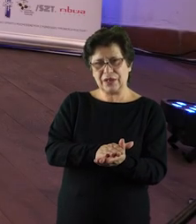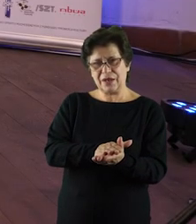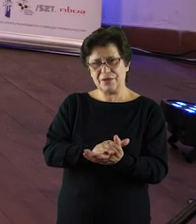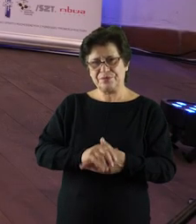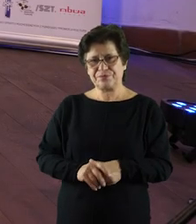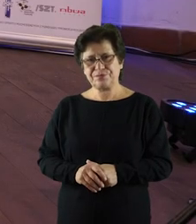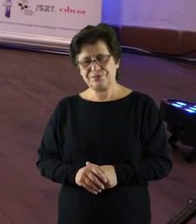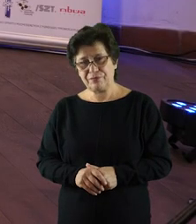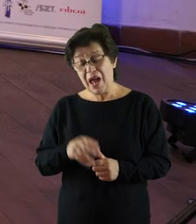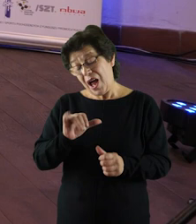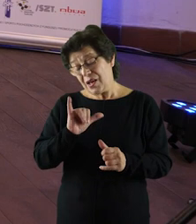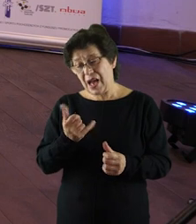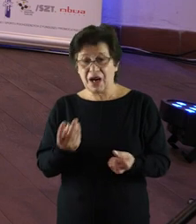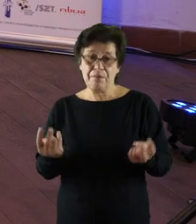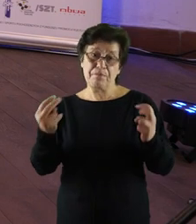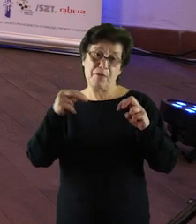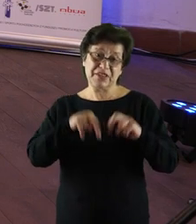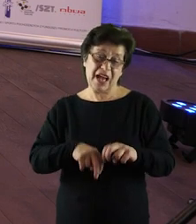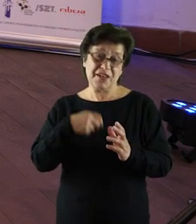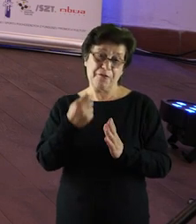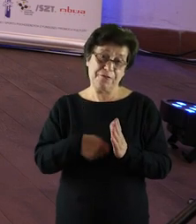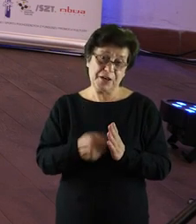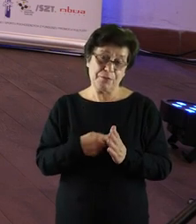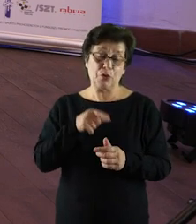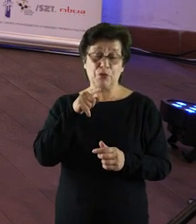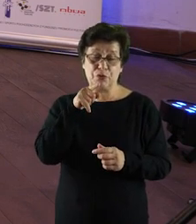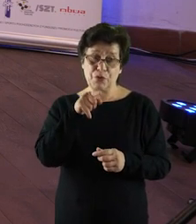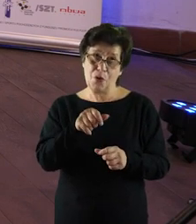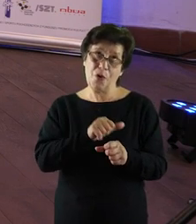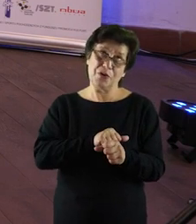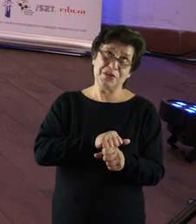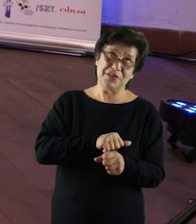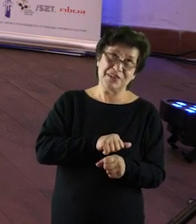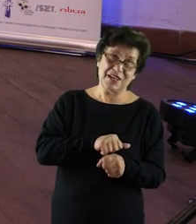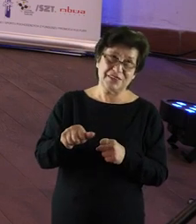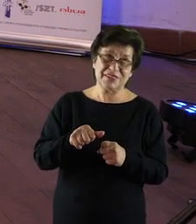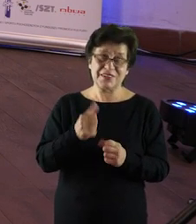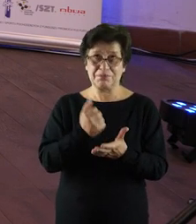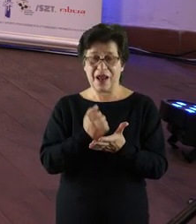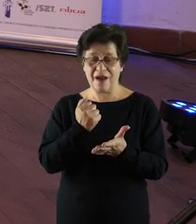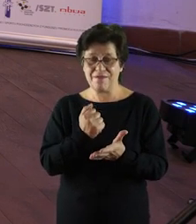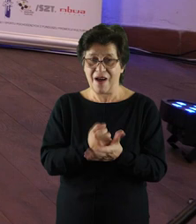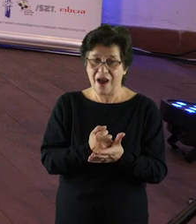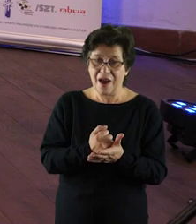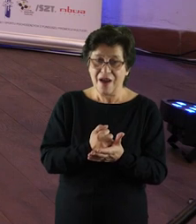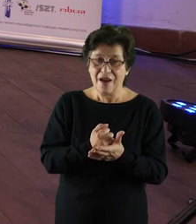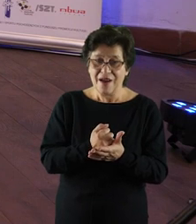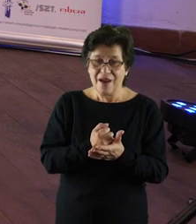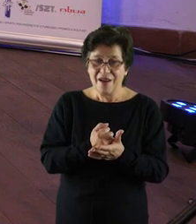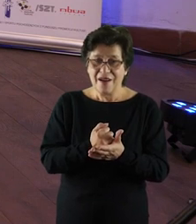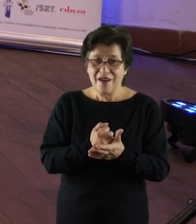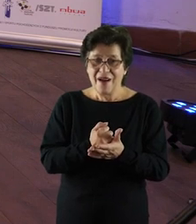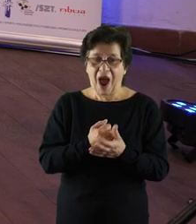jest jego dzieło, tylko dzieło reżysera i aktorów. Trzeba się umieć tym dzielić. I jeszcze pytanie,